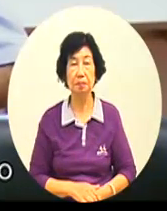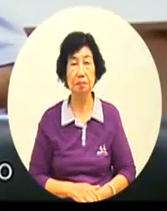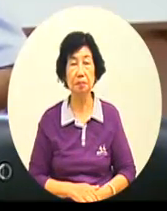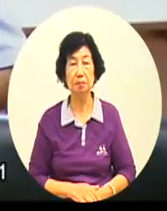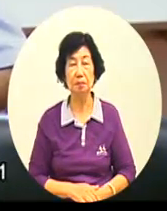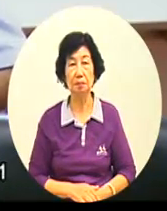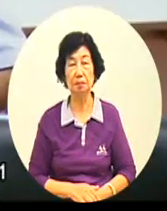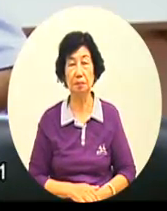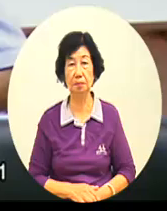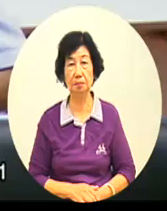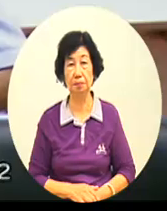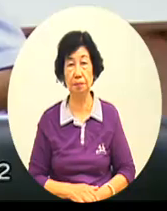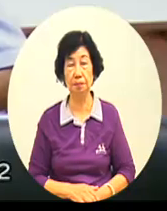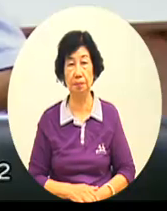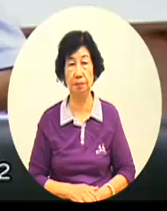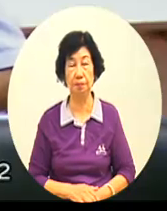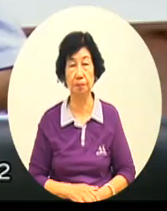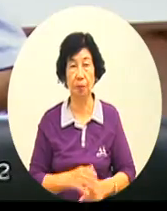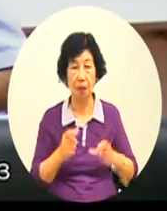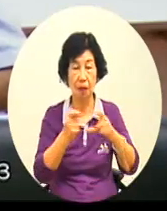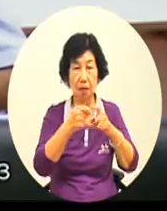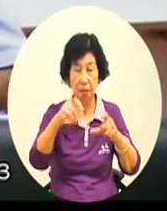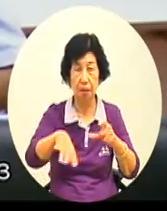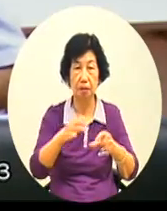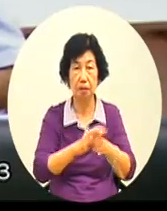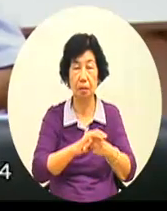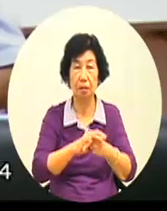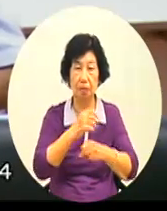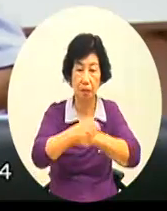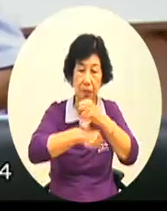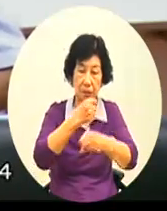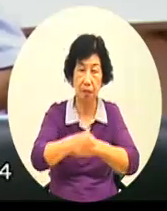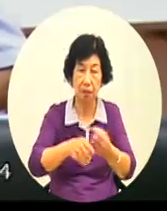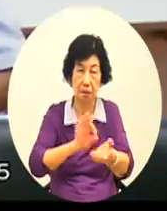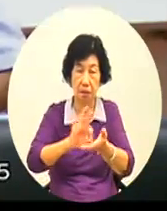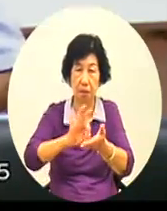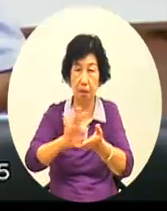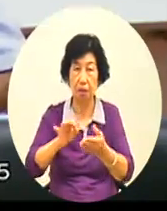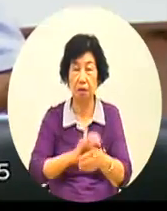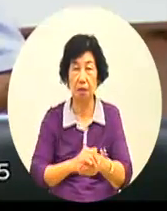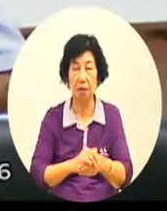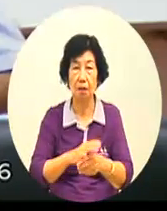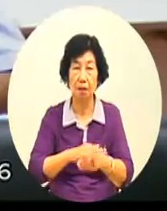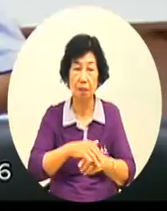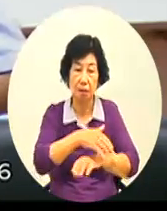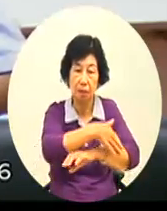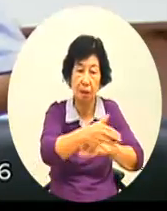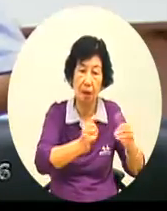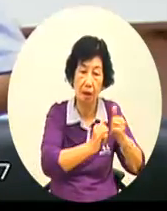所以我们七公所的活动经费从来不让乡亲知道，